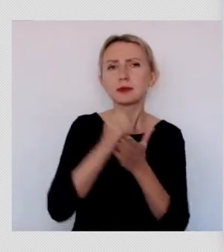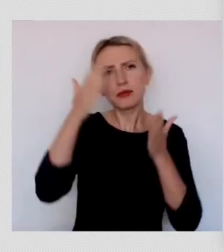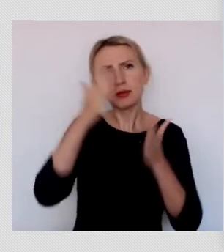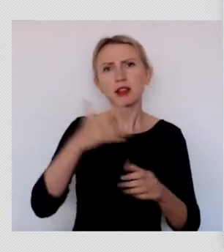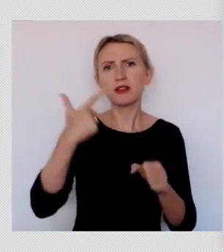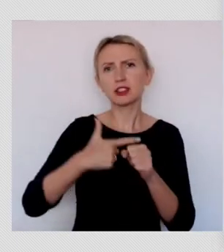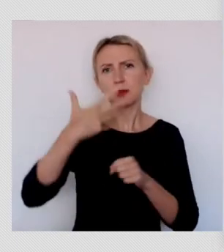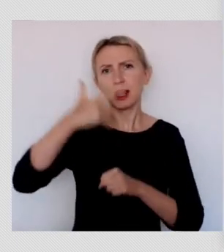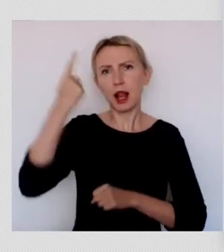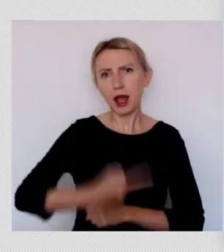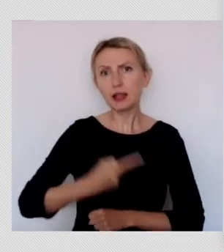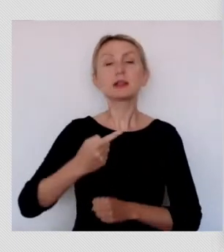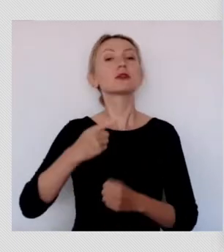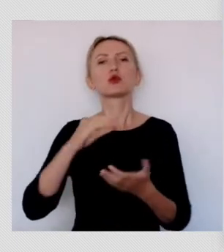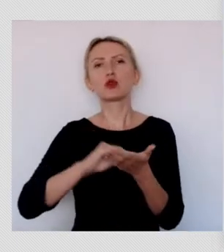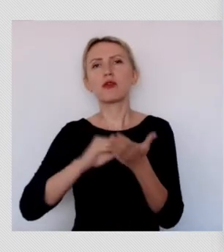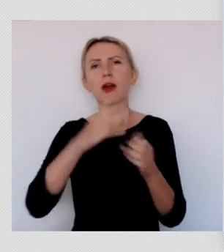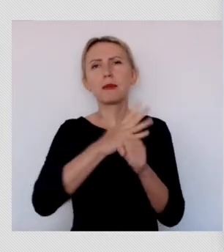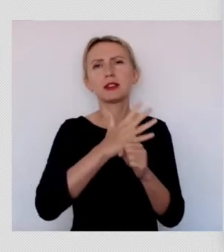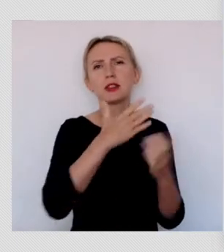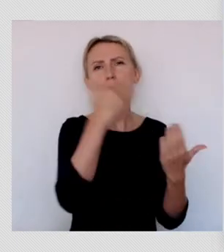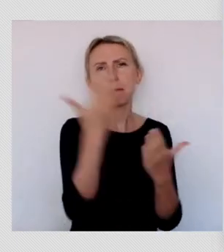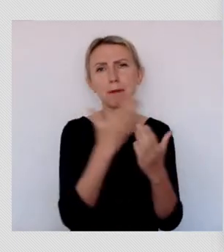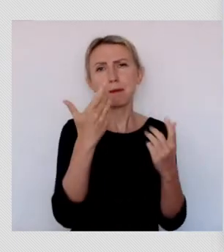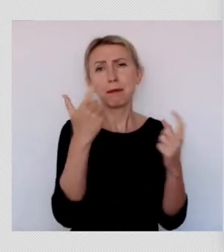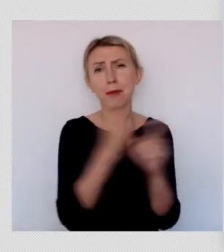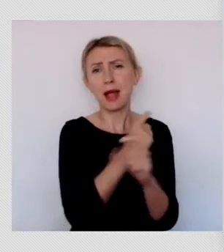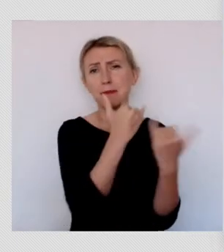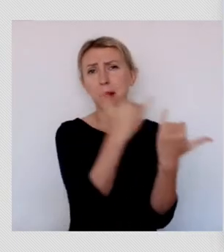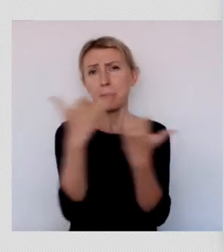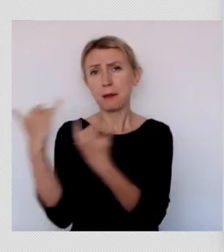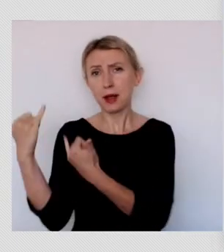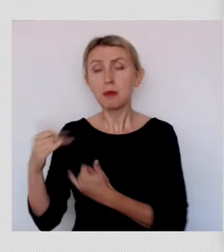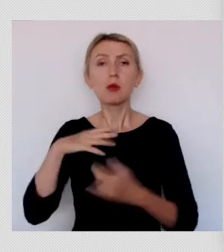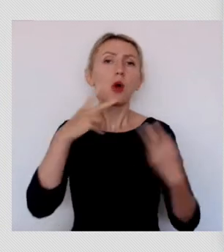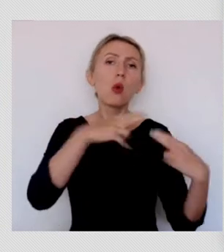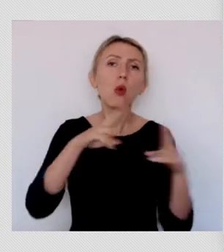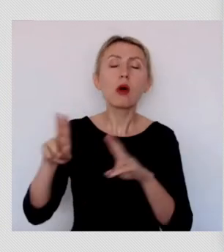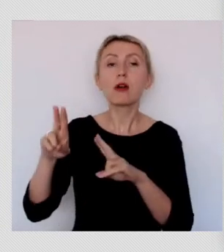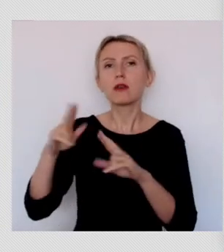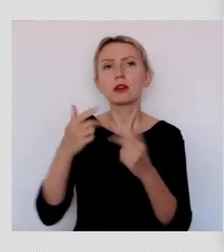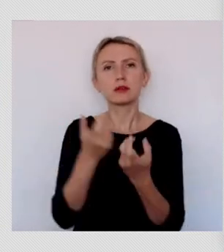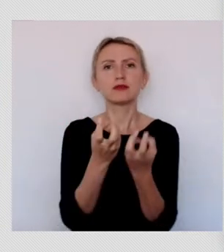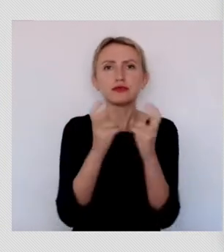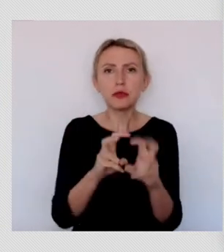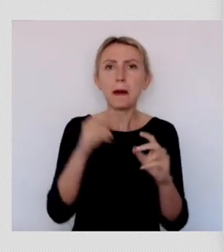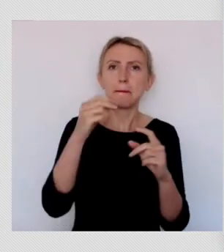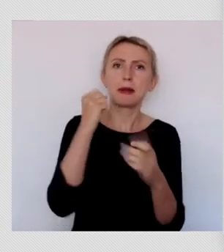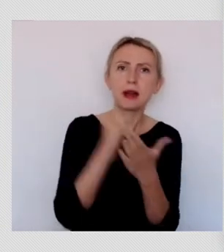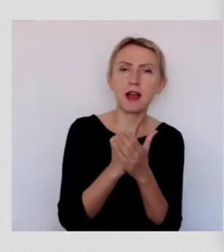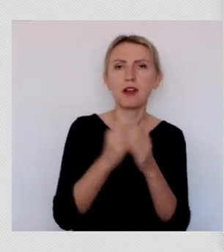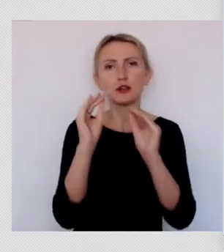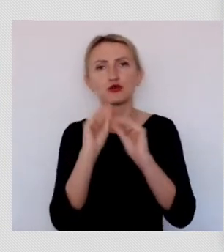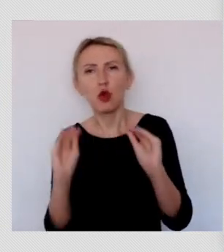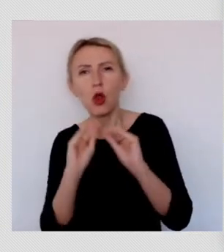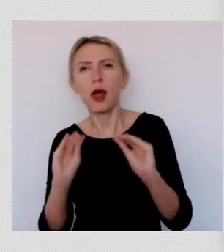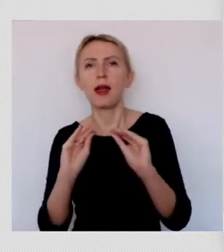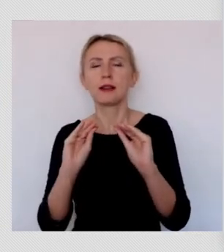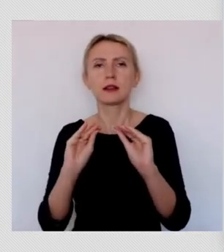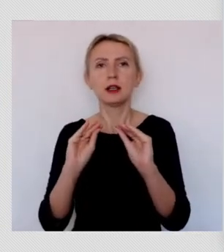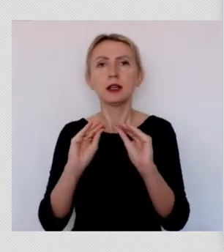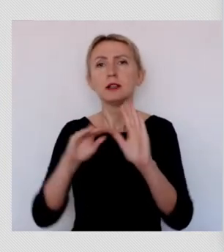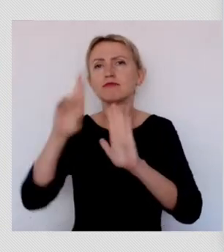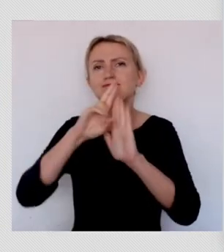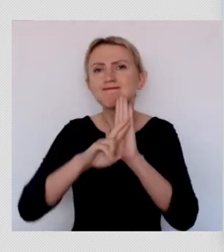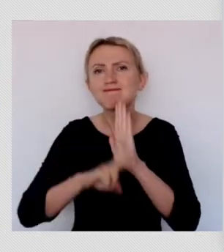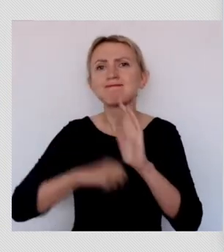mam doświadczenia z ponad 50 krajów, gdzie uczestniczyłem w procesie tworzenia prawa, regulowania, szkolenia, regulatorów.